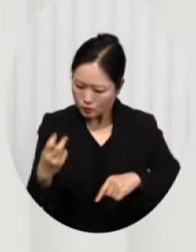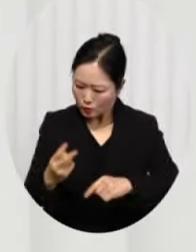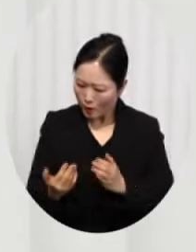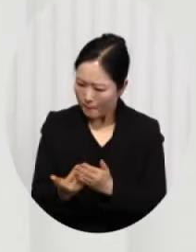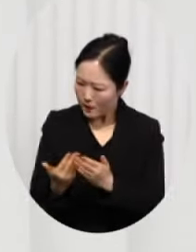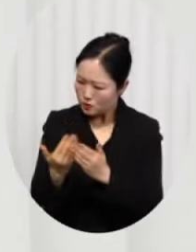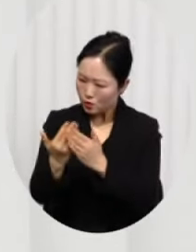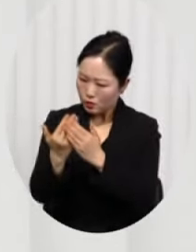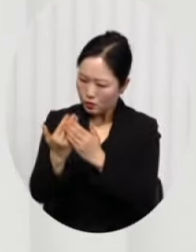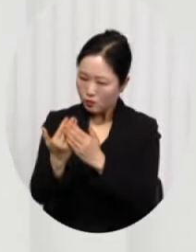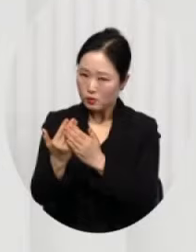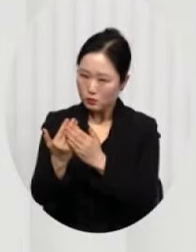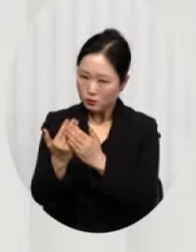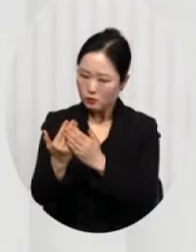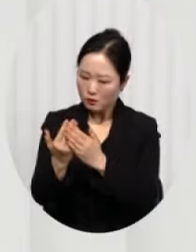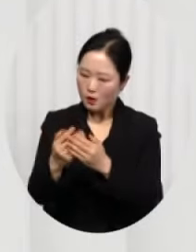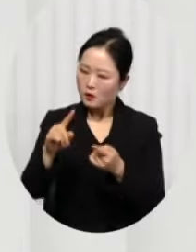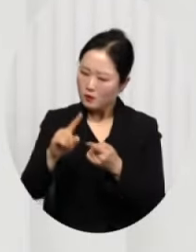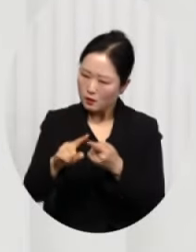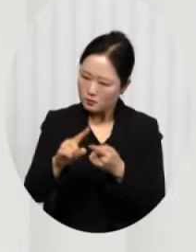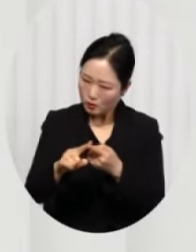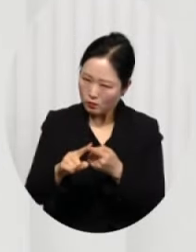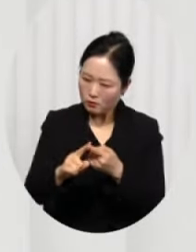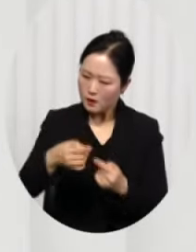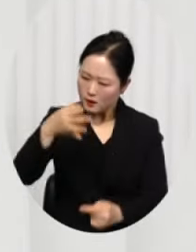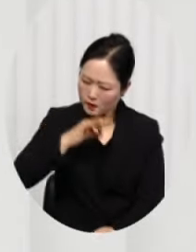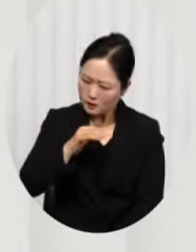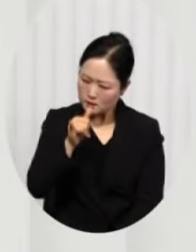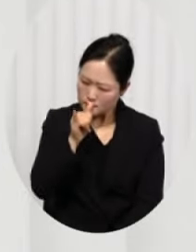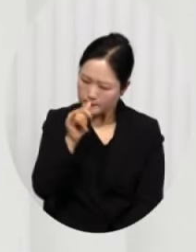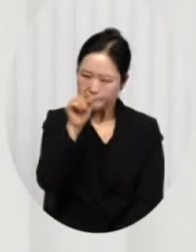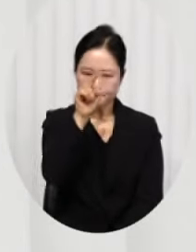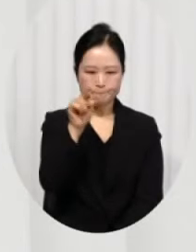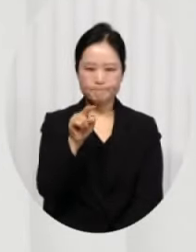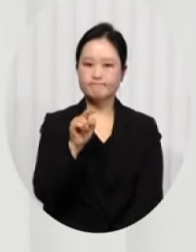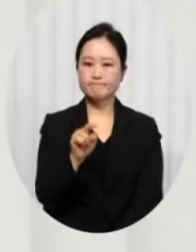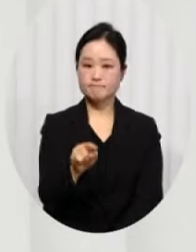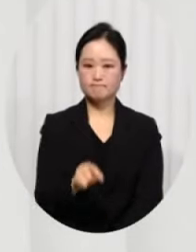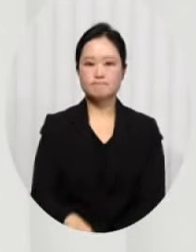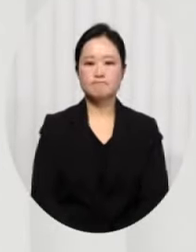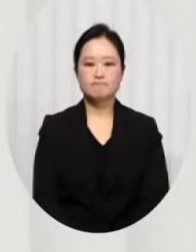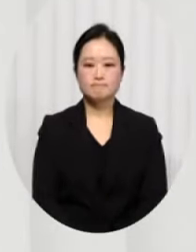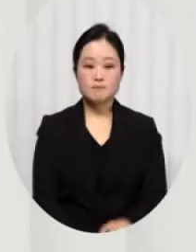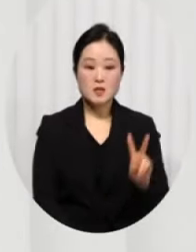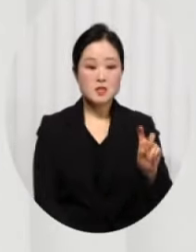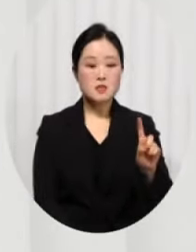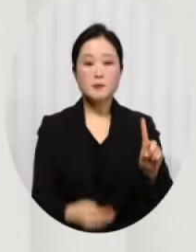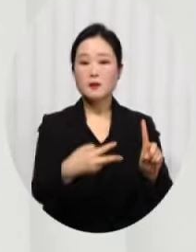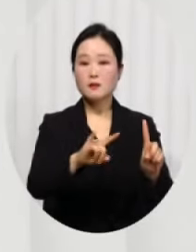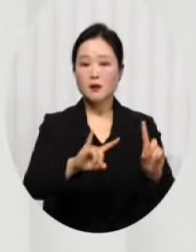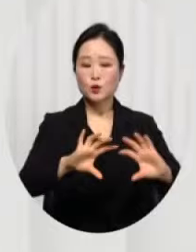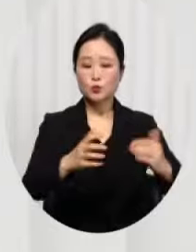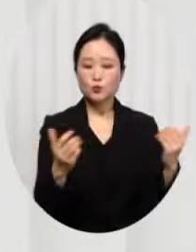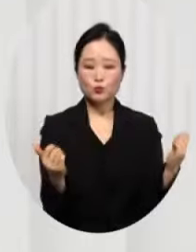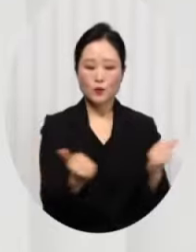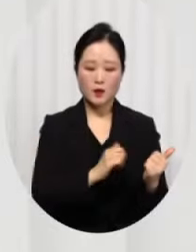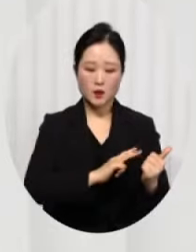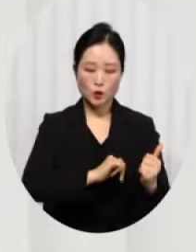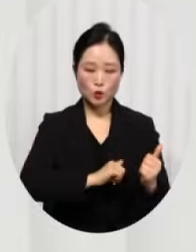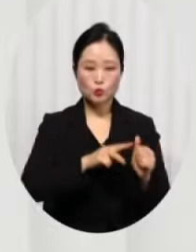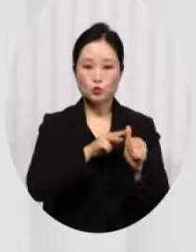정말 엄중한 정말 후과를 낳을 수 있다. 이렇게 말씀드리면서 이 21대 국회의원 후보 때